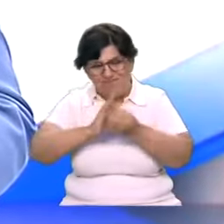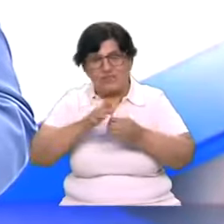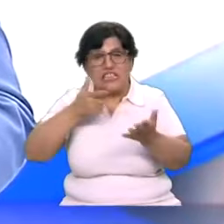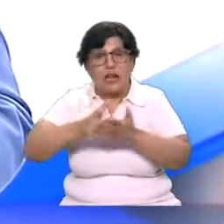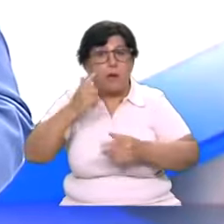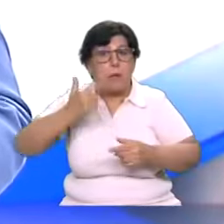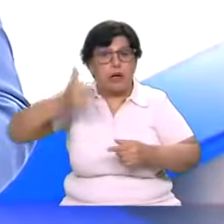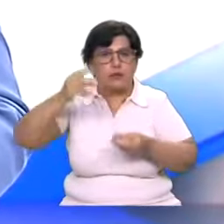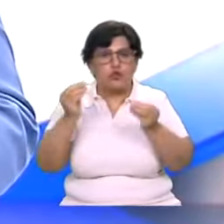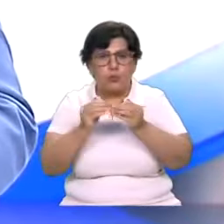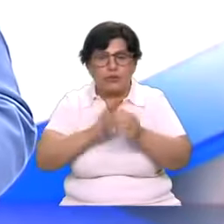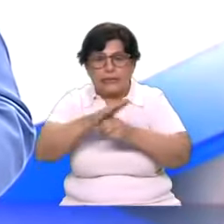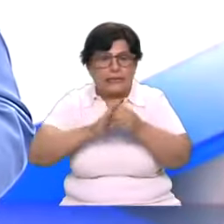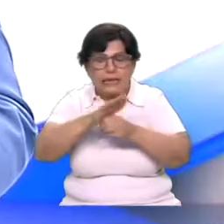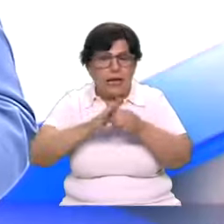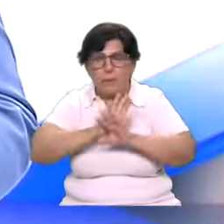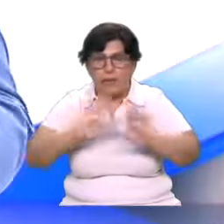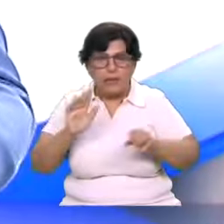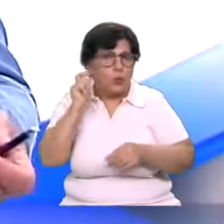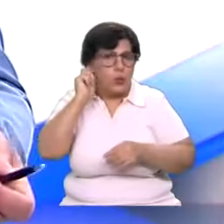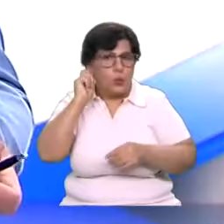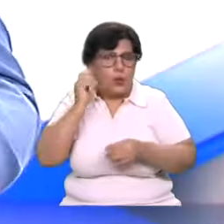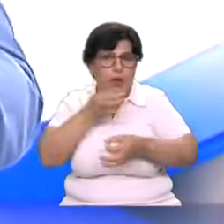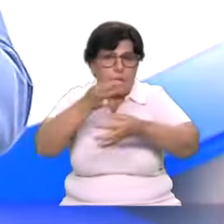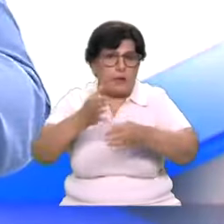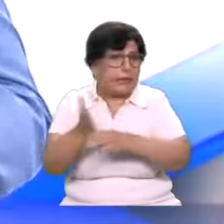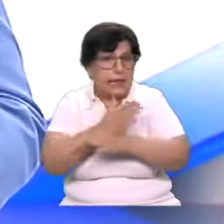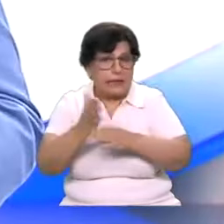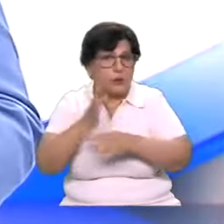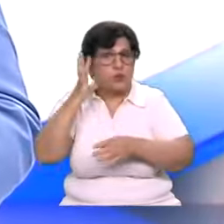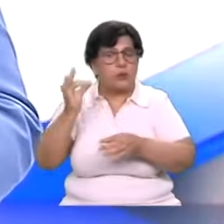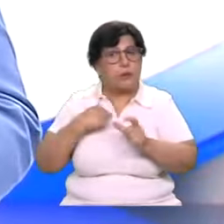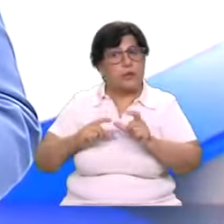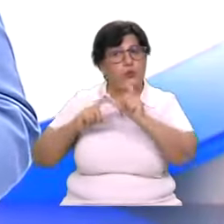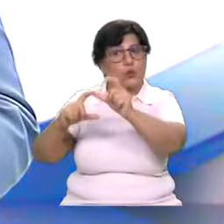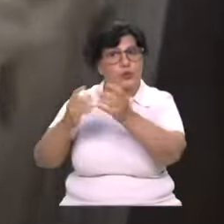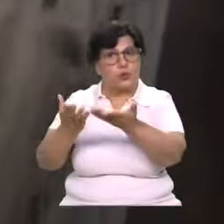Bakanlığından yumurtayı yıkamayın uyarısı geldi Peki neden uzmanına